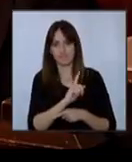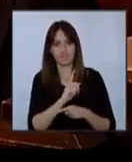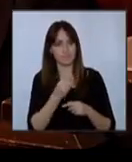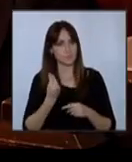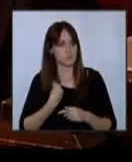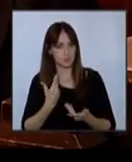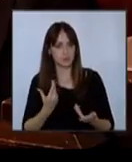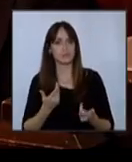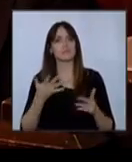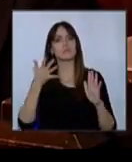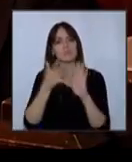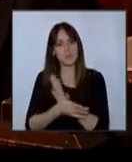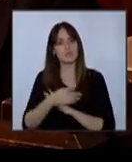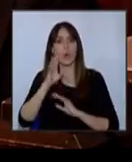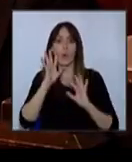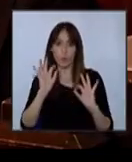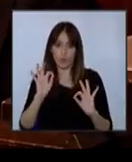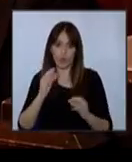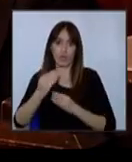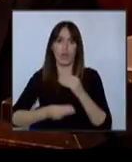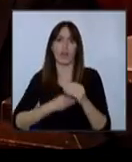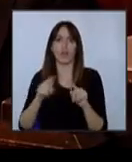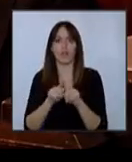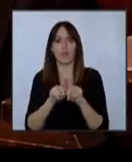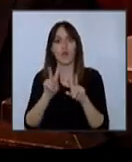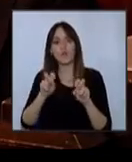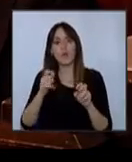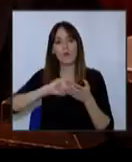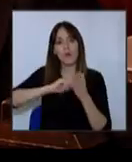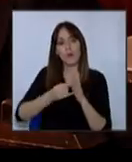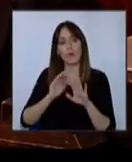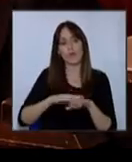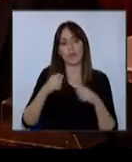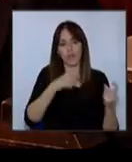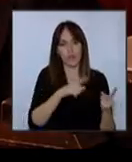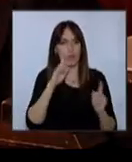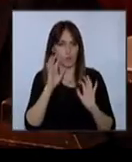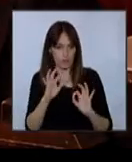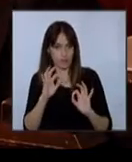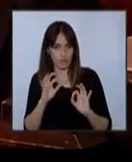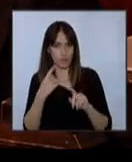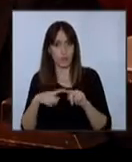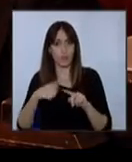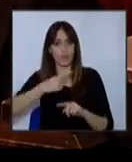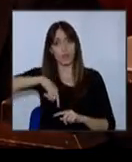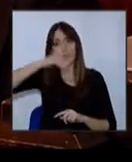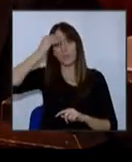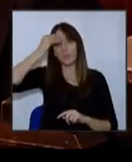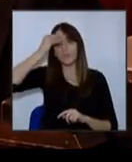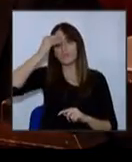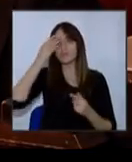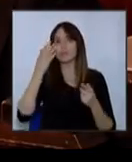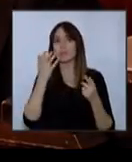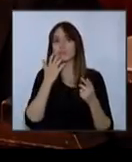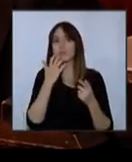d'insistir que cal ser molt prudents a l'hora de buscar noves alternatives per revitalitzar la zona. És un tema, al nostre entendre, que s'hauria de